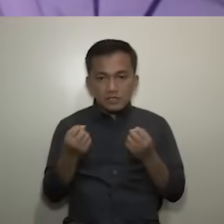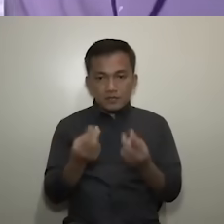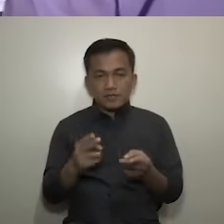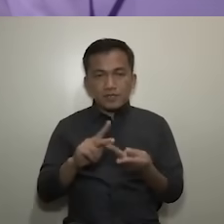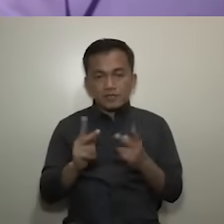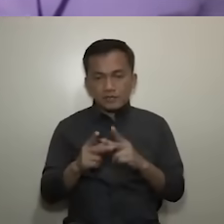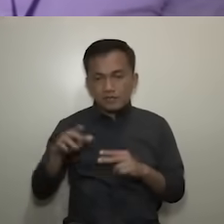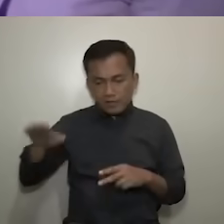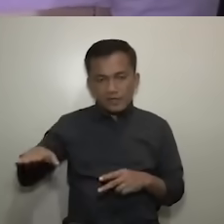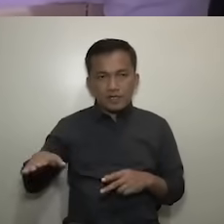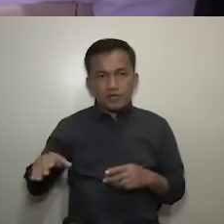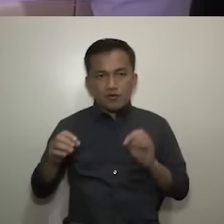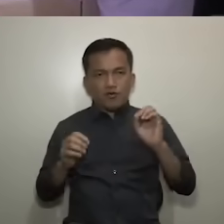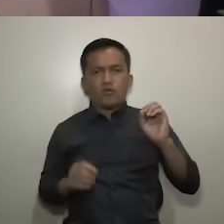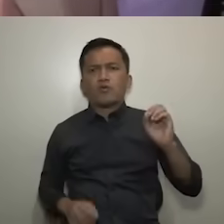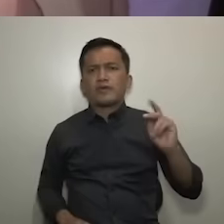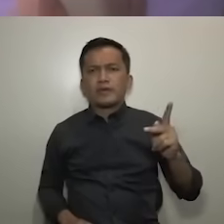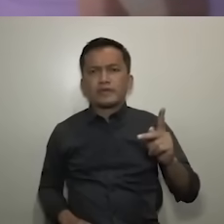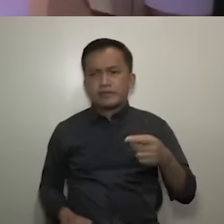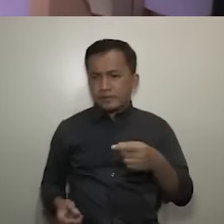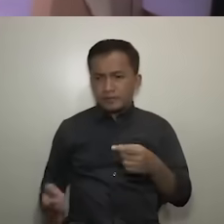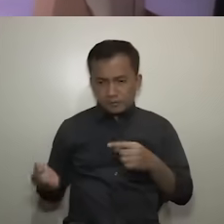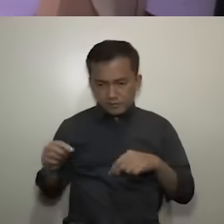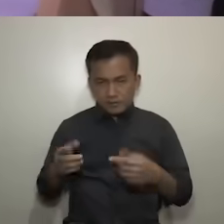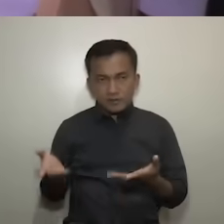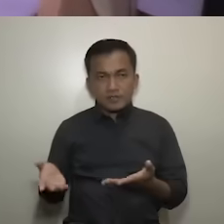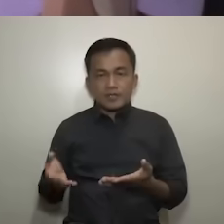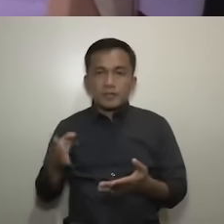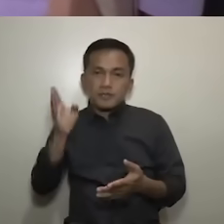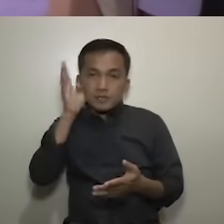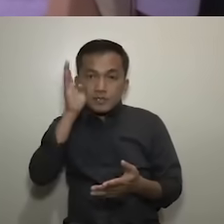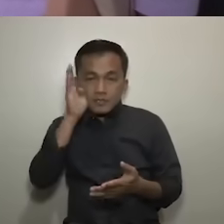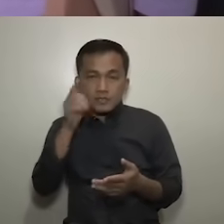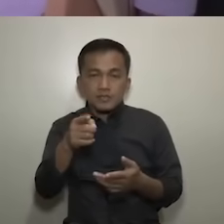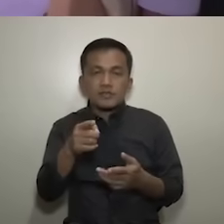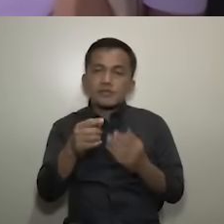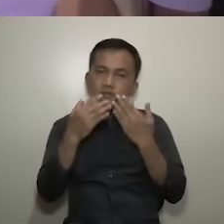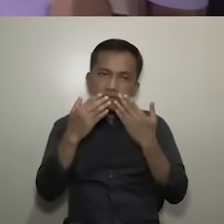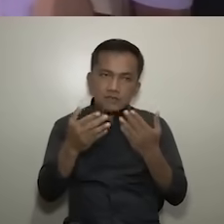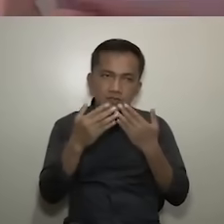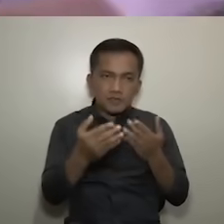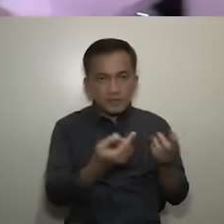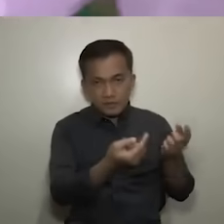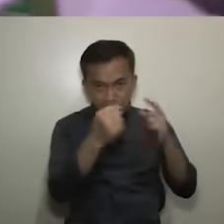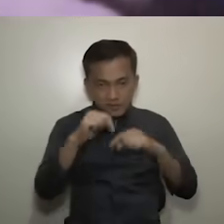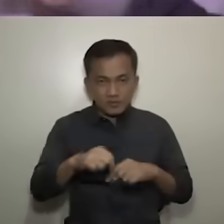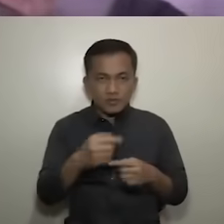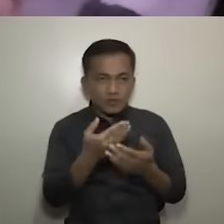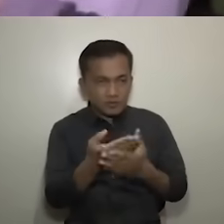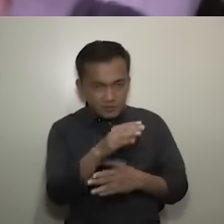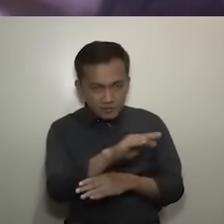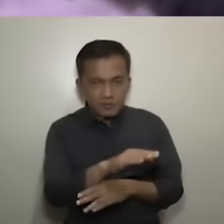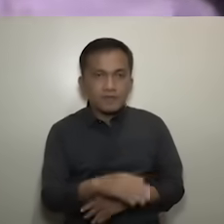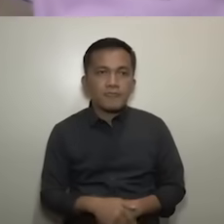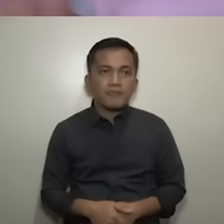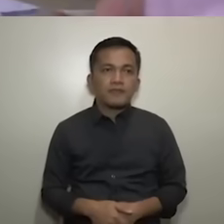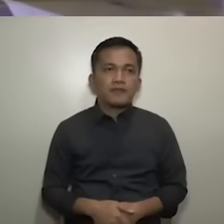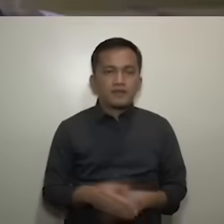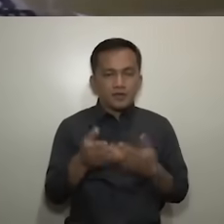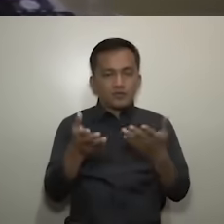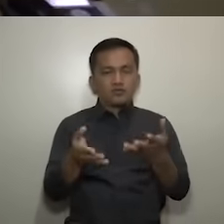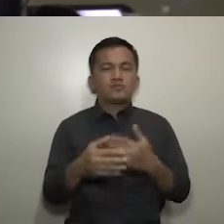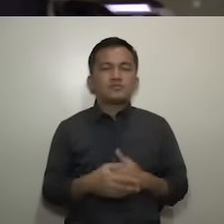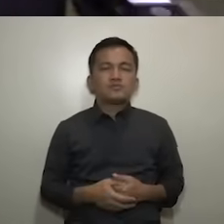bata po. Okay, ito na. Miss Bernadette, salamat po sa pagpunta. Good afternoon po.